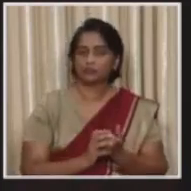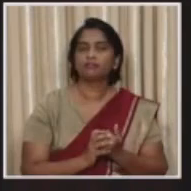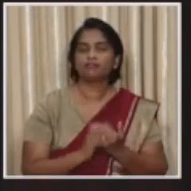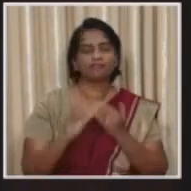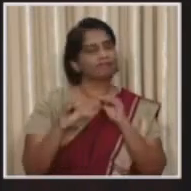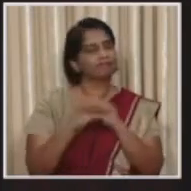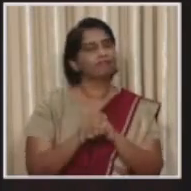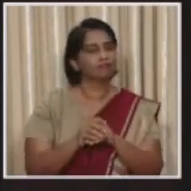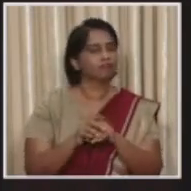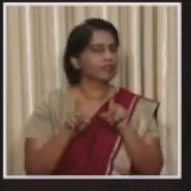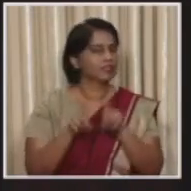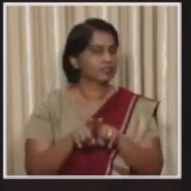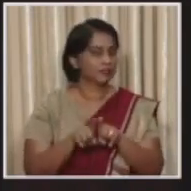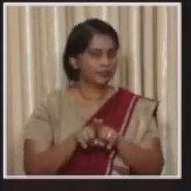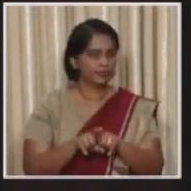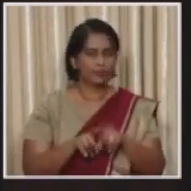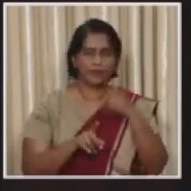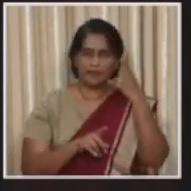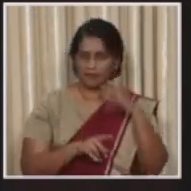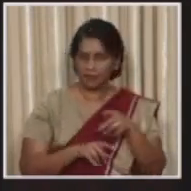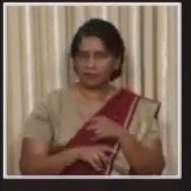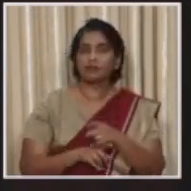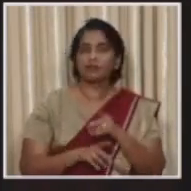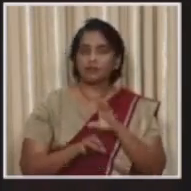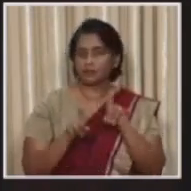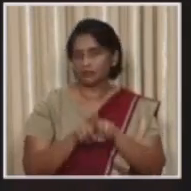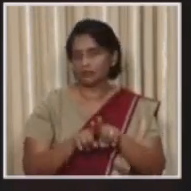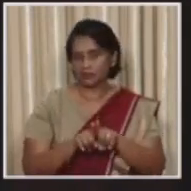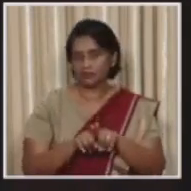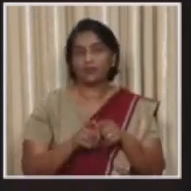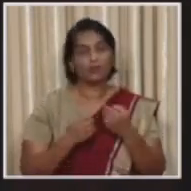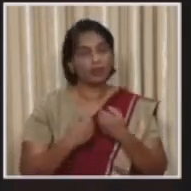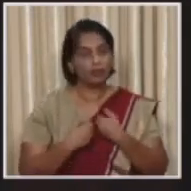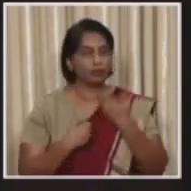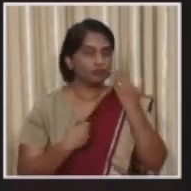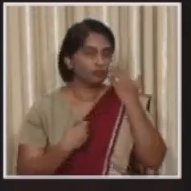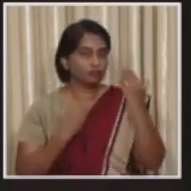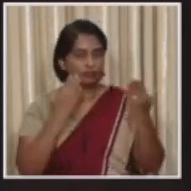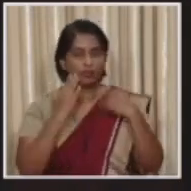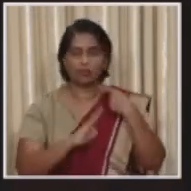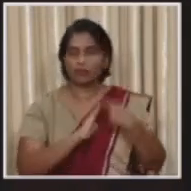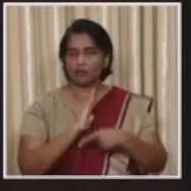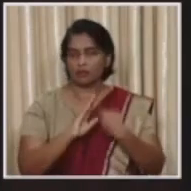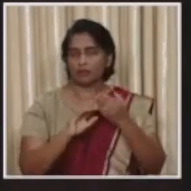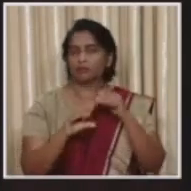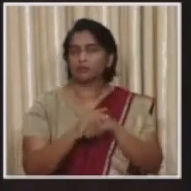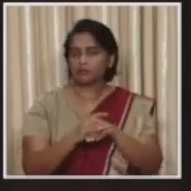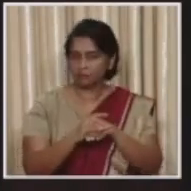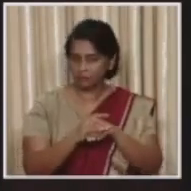ඉදිරිපත් වෙච්ච ඒවා. ඒ නිසා තමයි අපි දකින්නේ අපේ රට තුළ